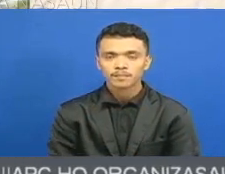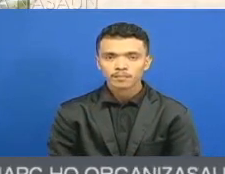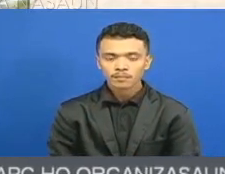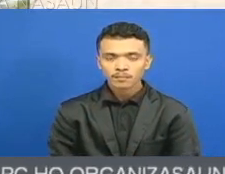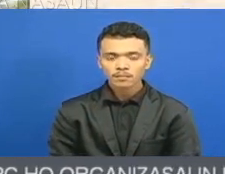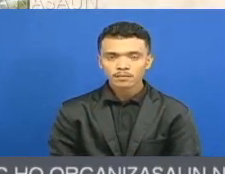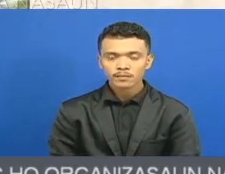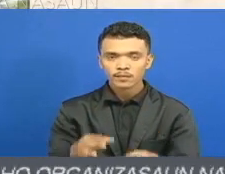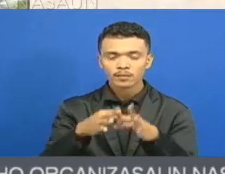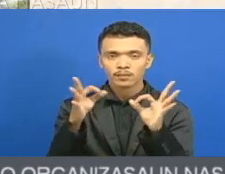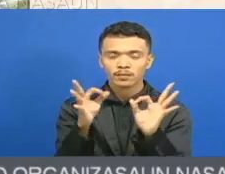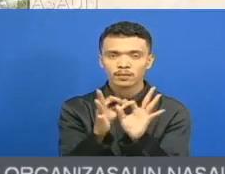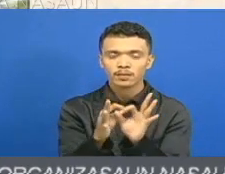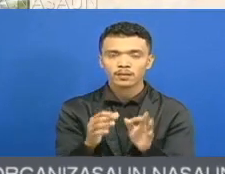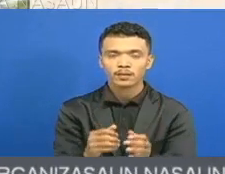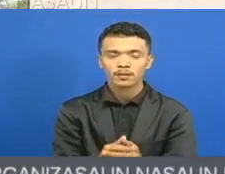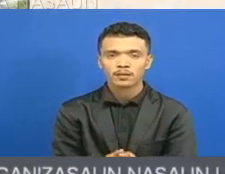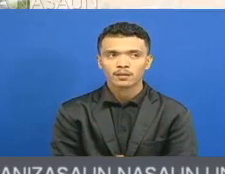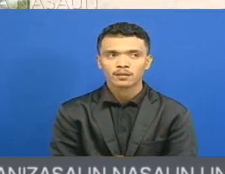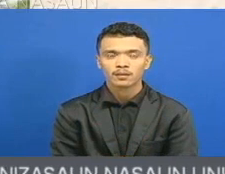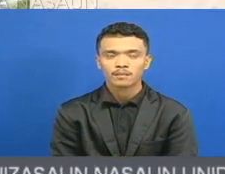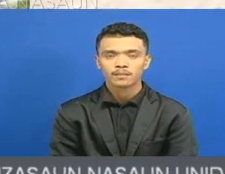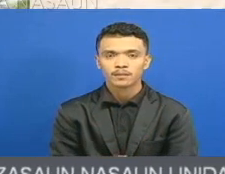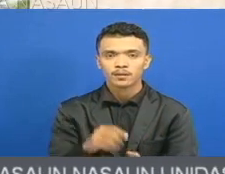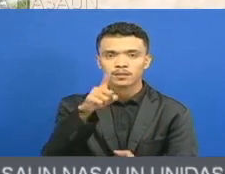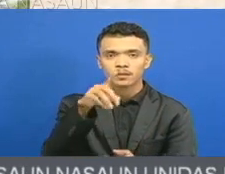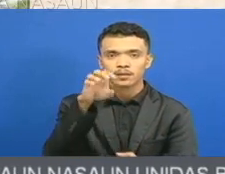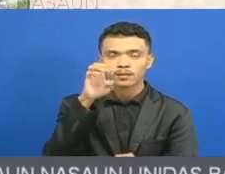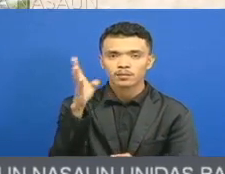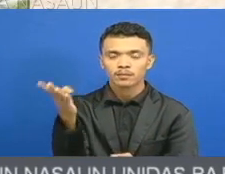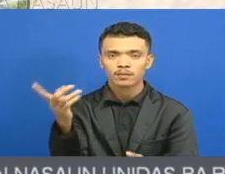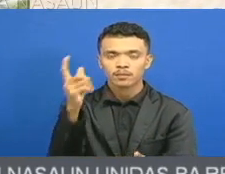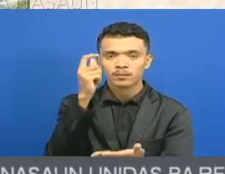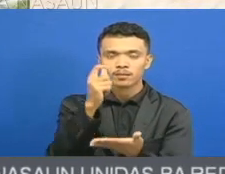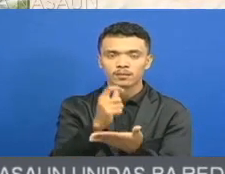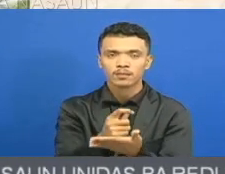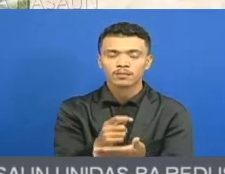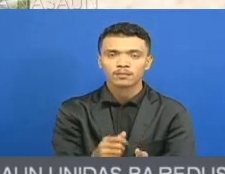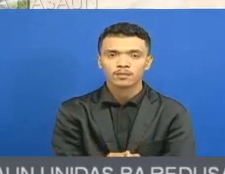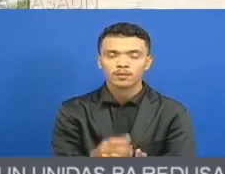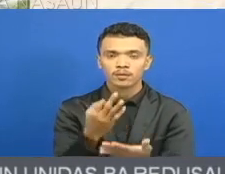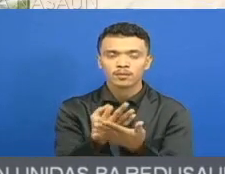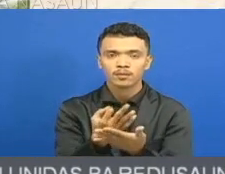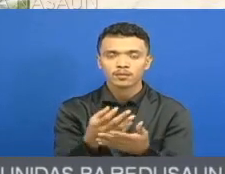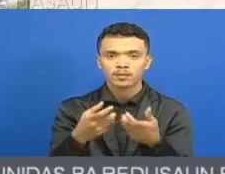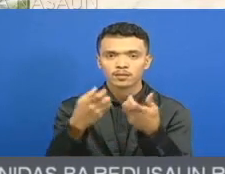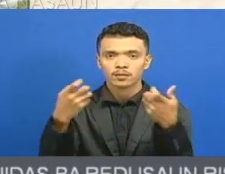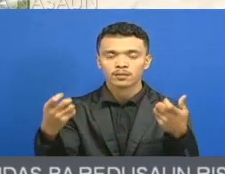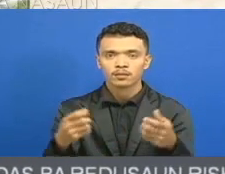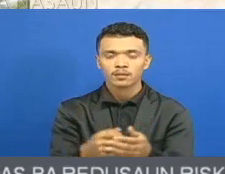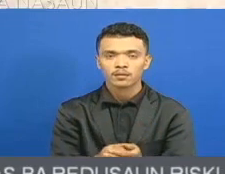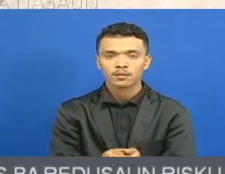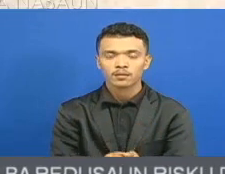be terus 40 setelah 40 be atir be balik tanya tambahannya aja osang kita kali Akhir ini masih